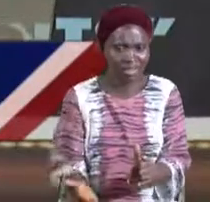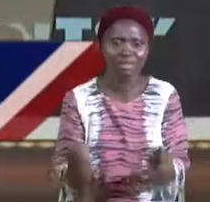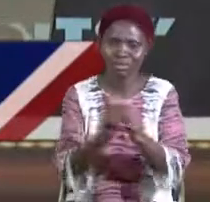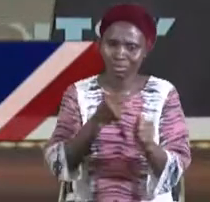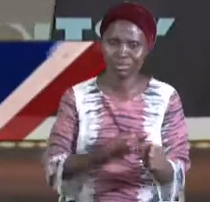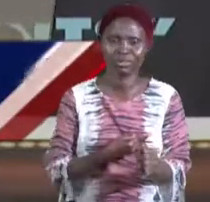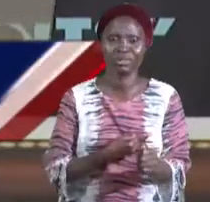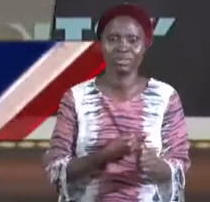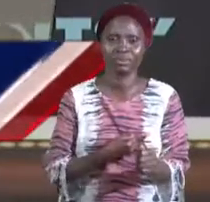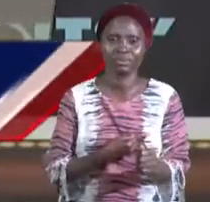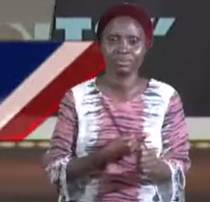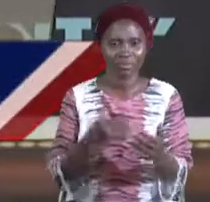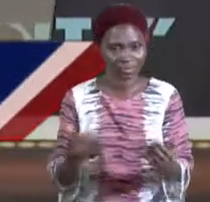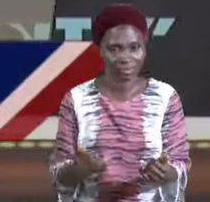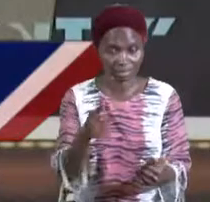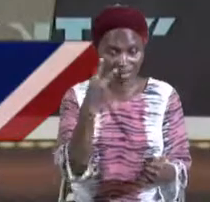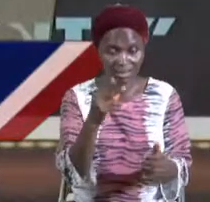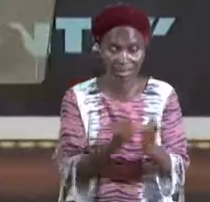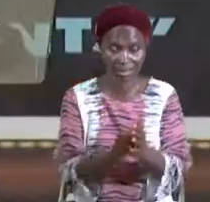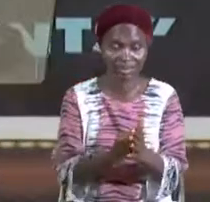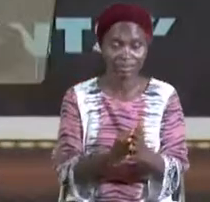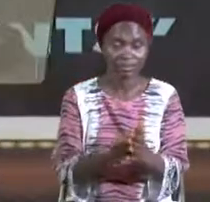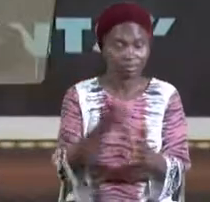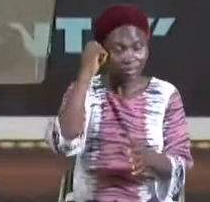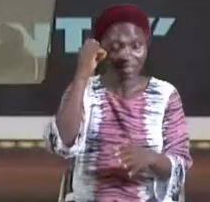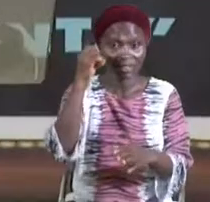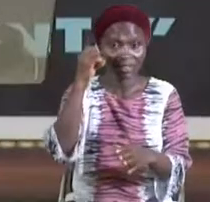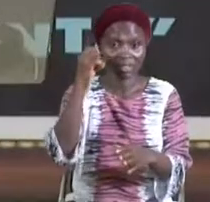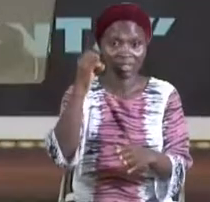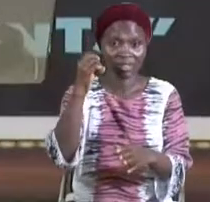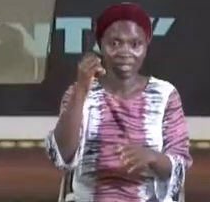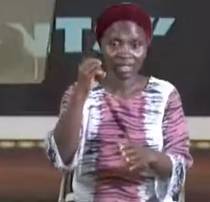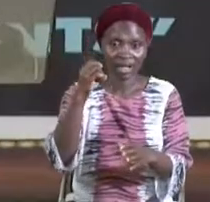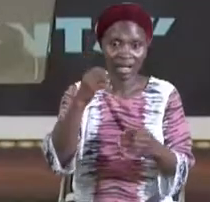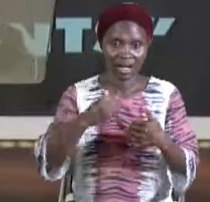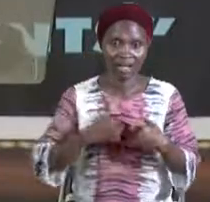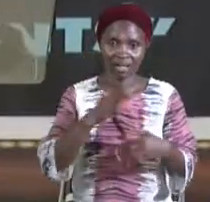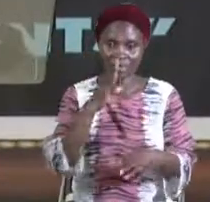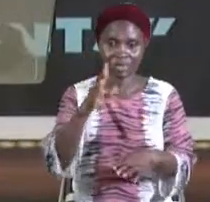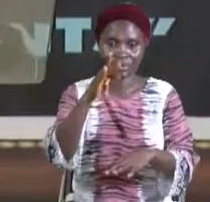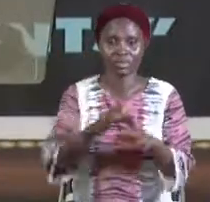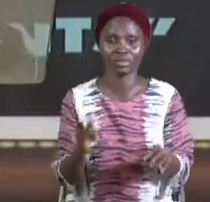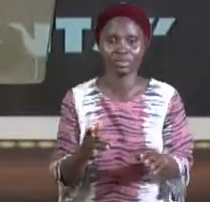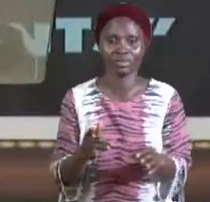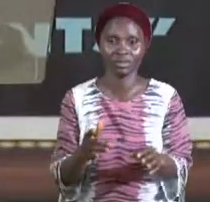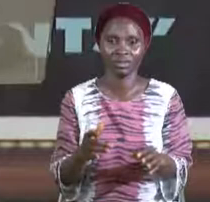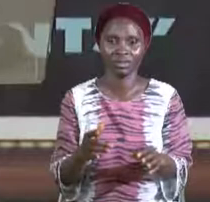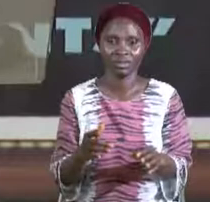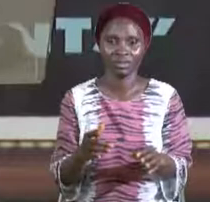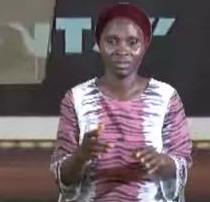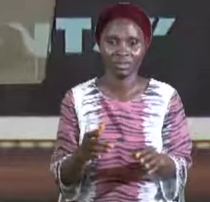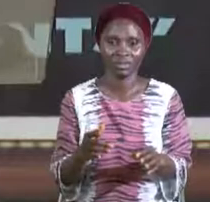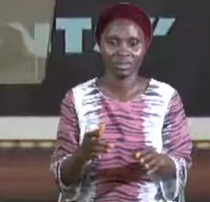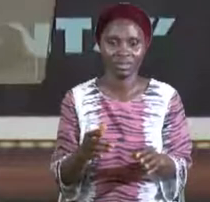voyez, ses yeux était touché. Il a vu Christ de façon limitée. Il